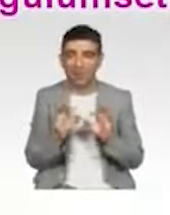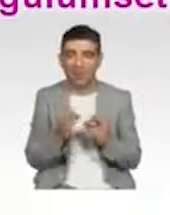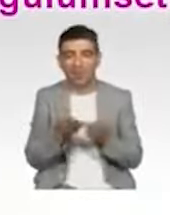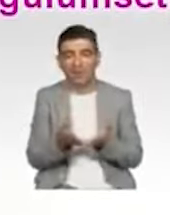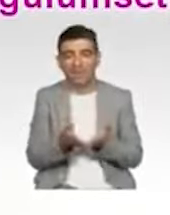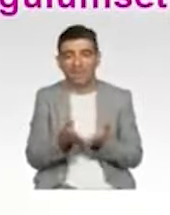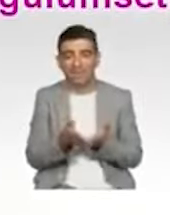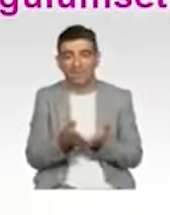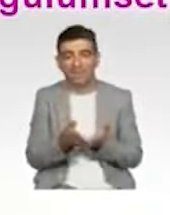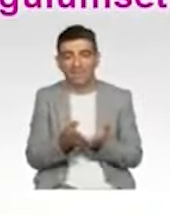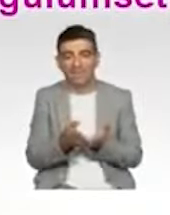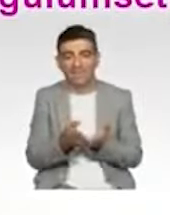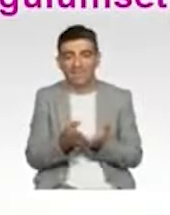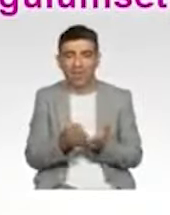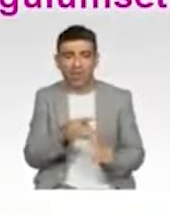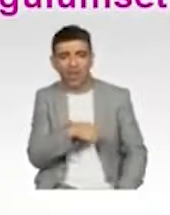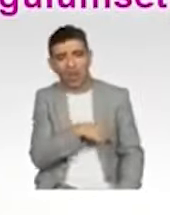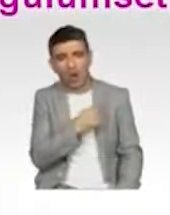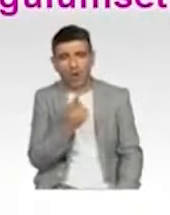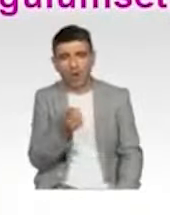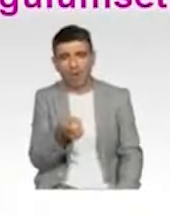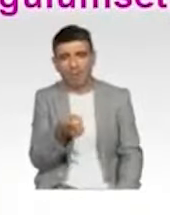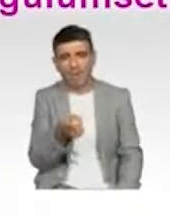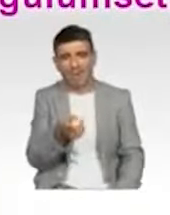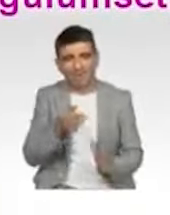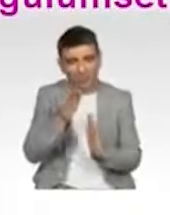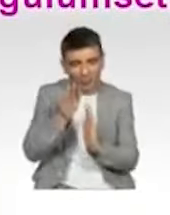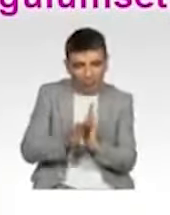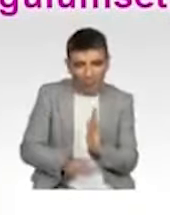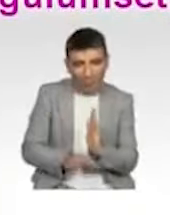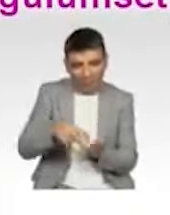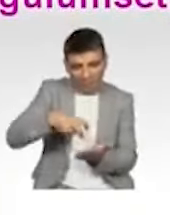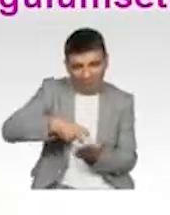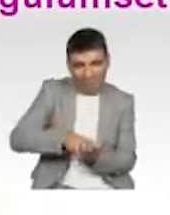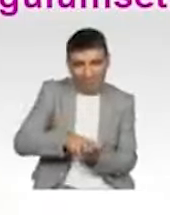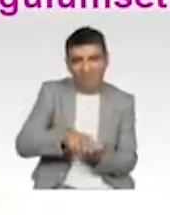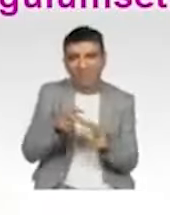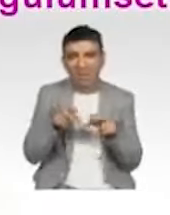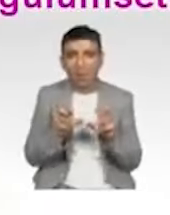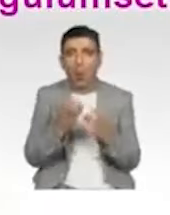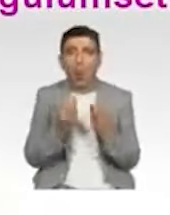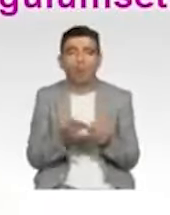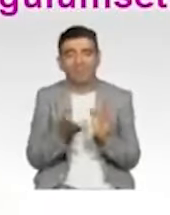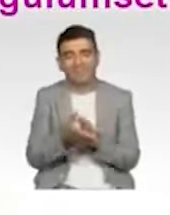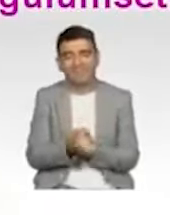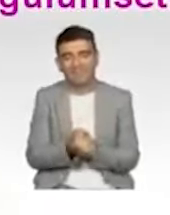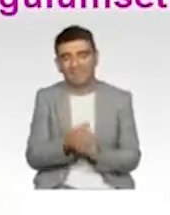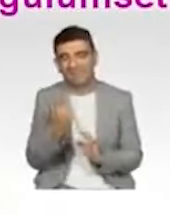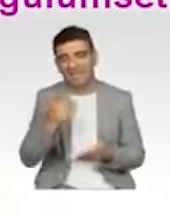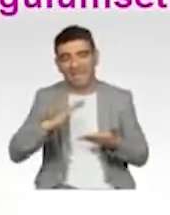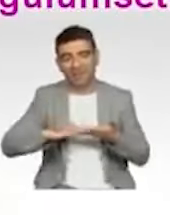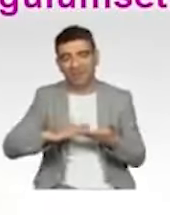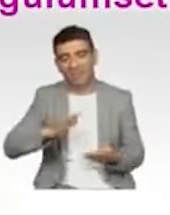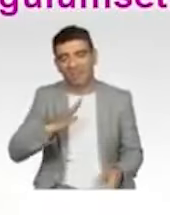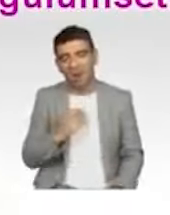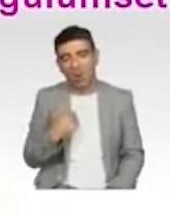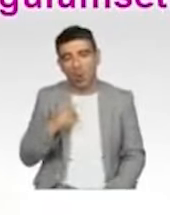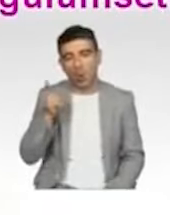hani... Klasik o işte çökmeli, hani öyle bir teklif etmedim. Aslında bir arkadaşım vardı,